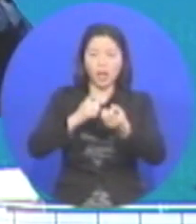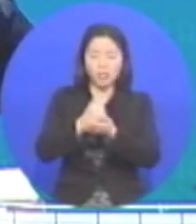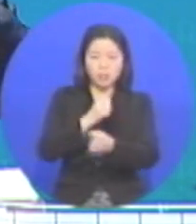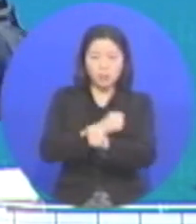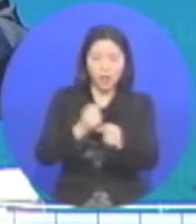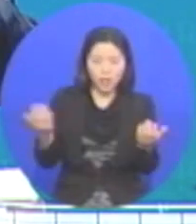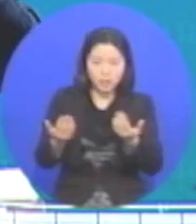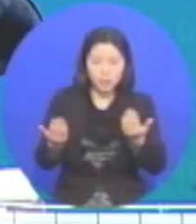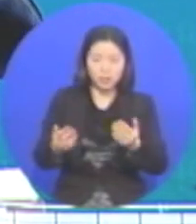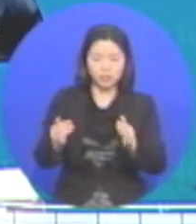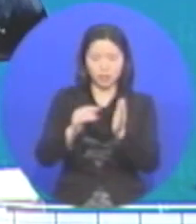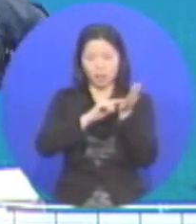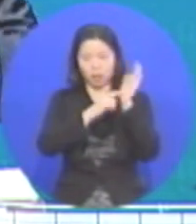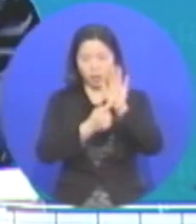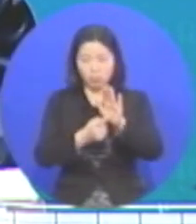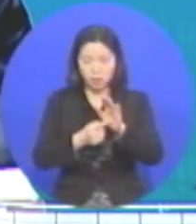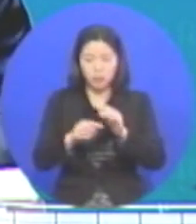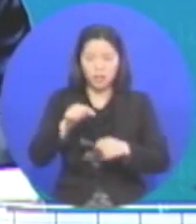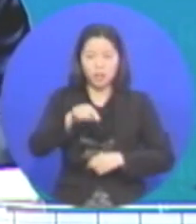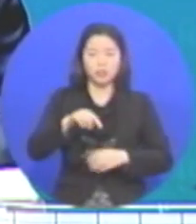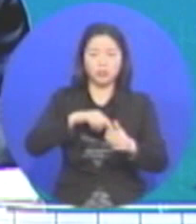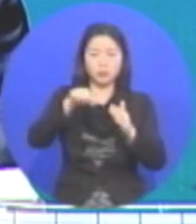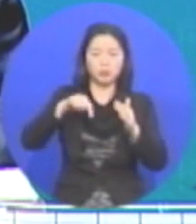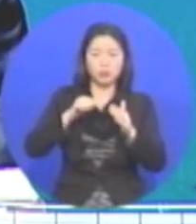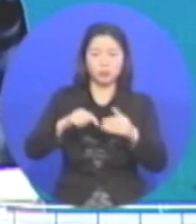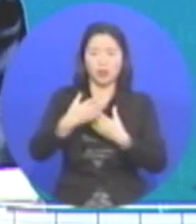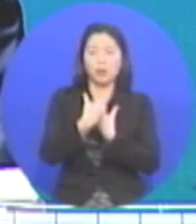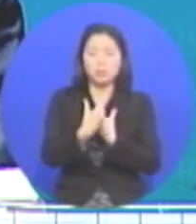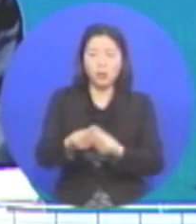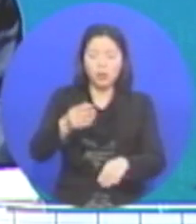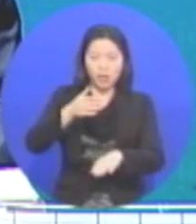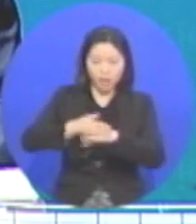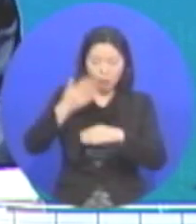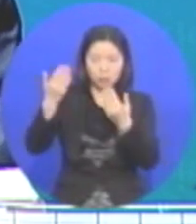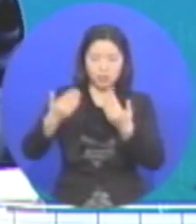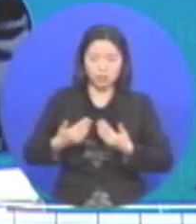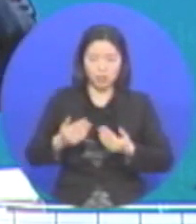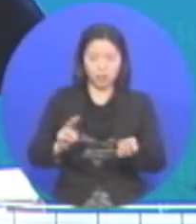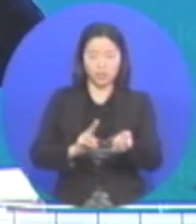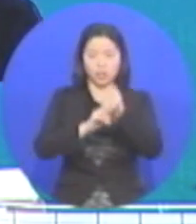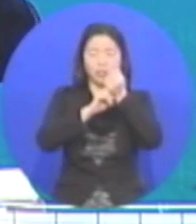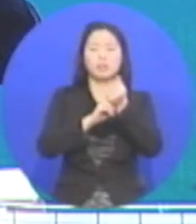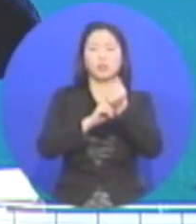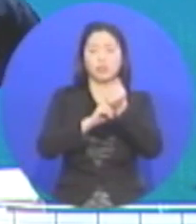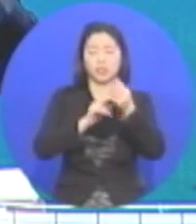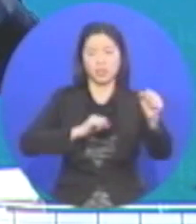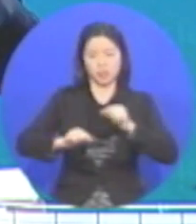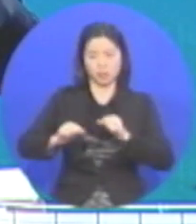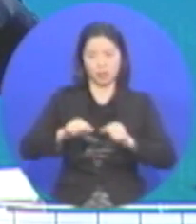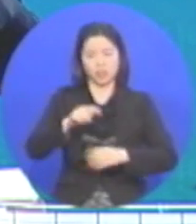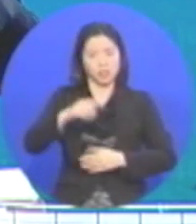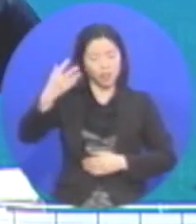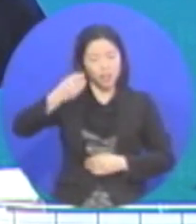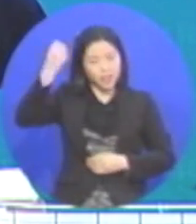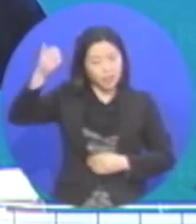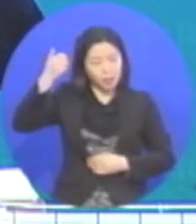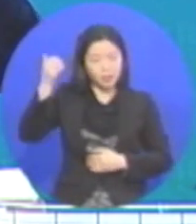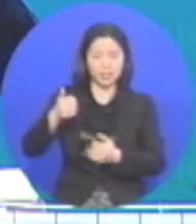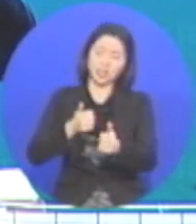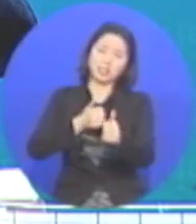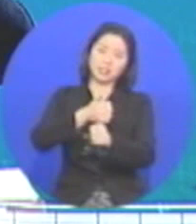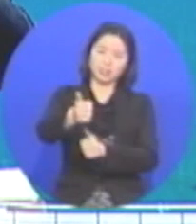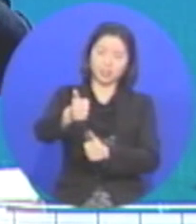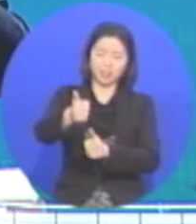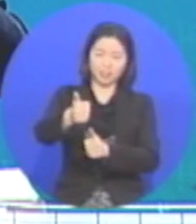그 가운데도 평안과 감자를 주시고 기적이 일어 나요 이게 바로 영적인 성리 에요 마귀가